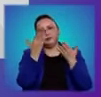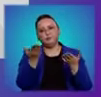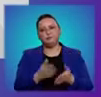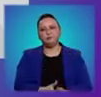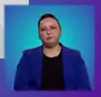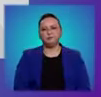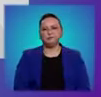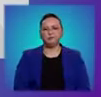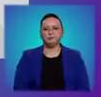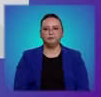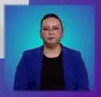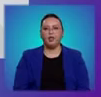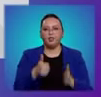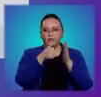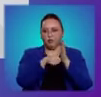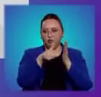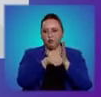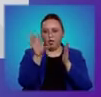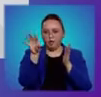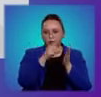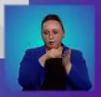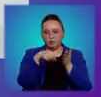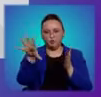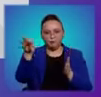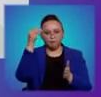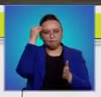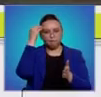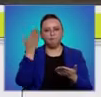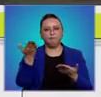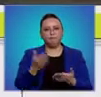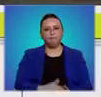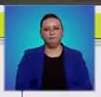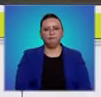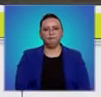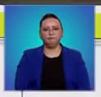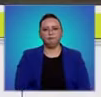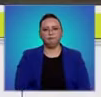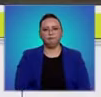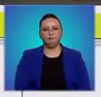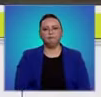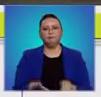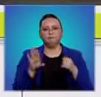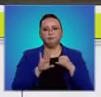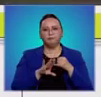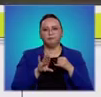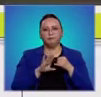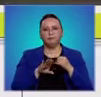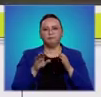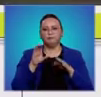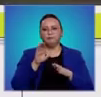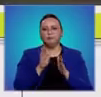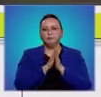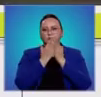дөрвөн үгсийг дэвтэртээ бичиж, үтлэн тогтоож авах нэ. Үгсийг тэмдэглэж авсан бол сурах